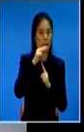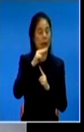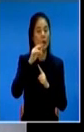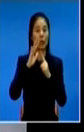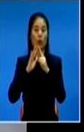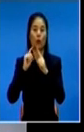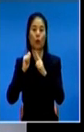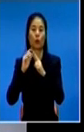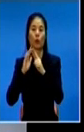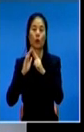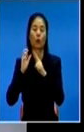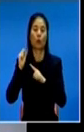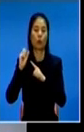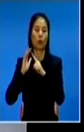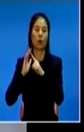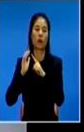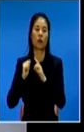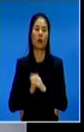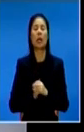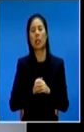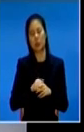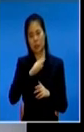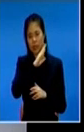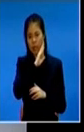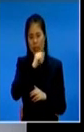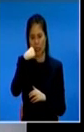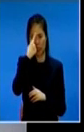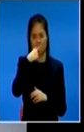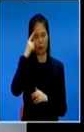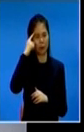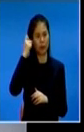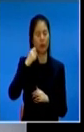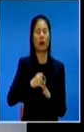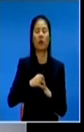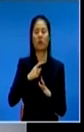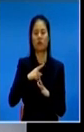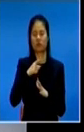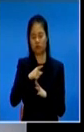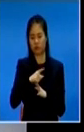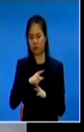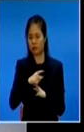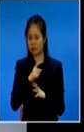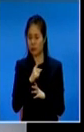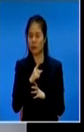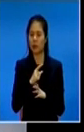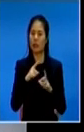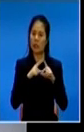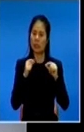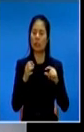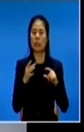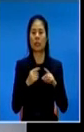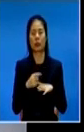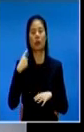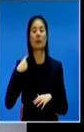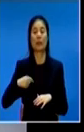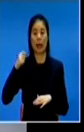าแล้วถ้ามีใครสงสัยว่าอะไรสุดวิสัยไม่สุดวิสัยให้ศาลเป็นคนชี้ถ้ามีเรื่องมีราวนะครับเพราะฉะนั้นตรงนี้เ